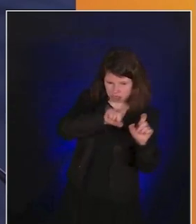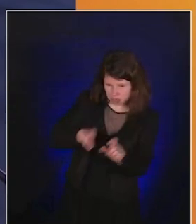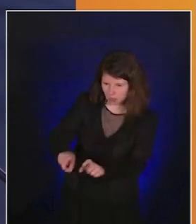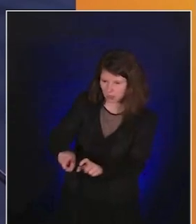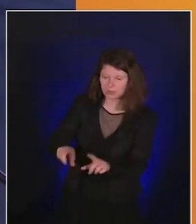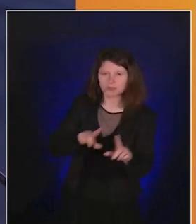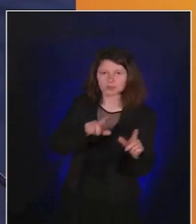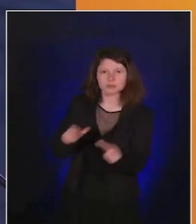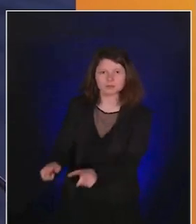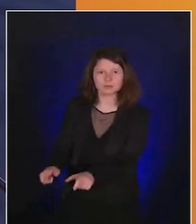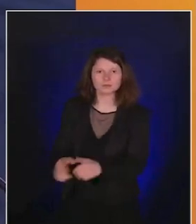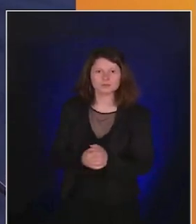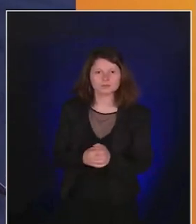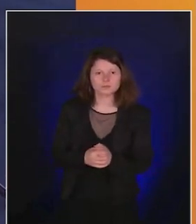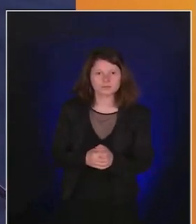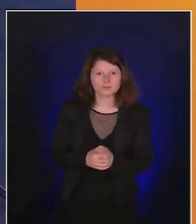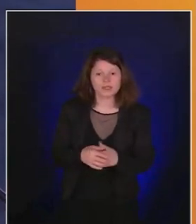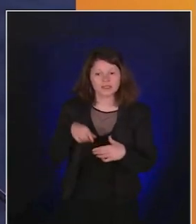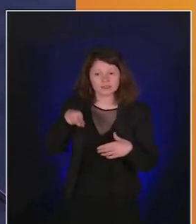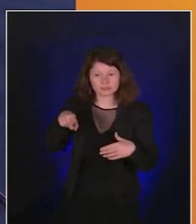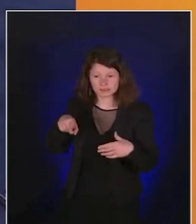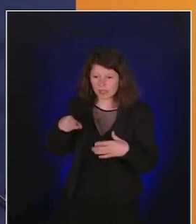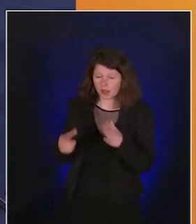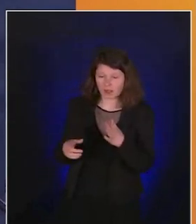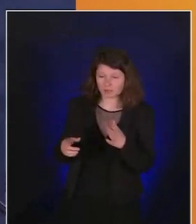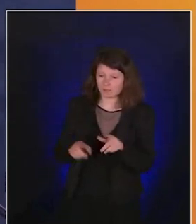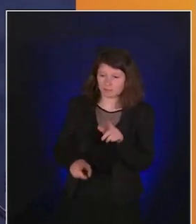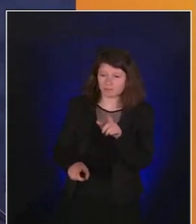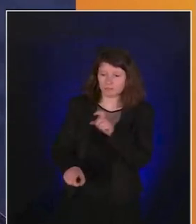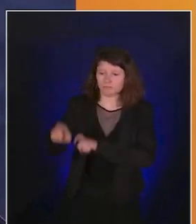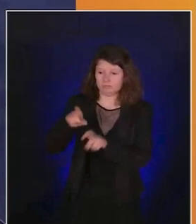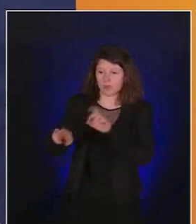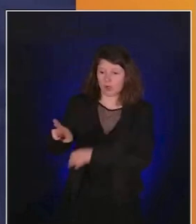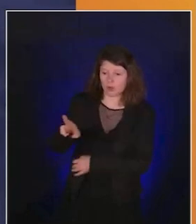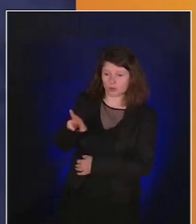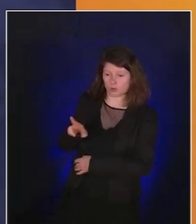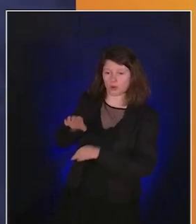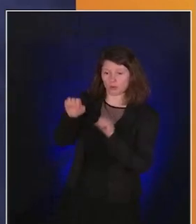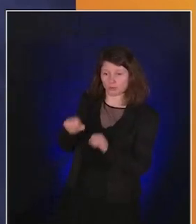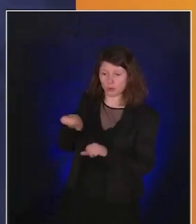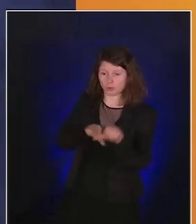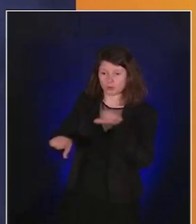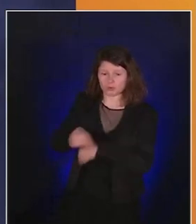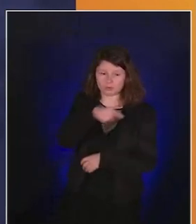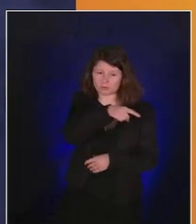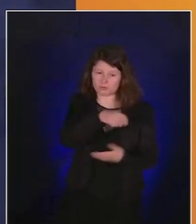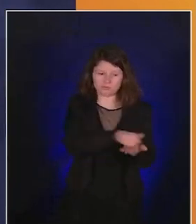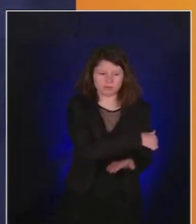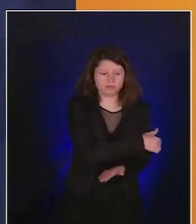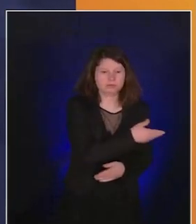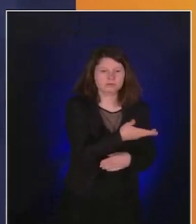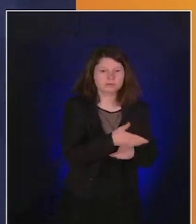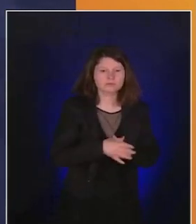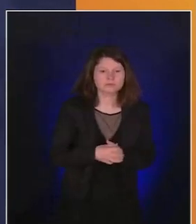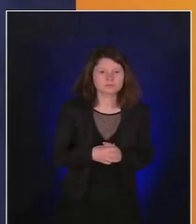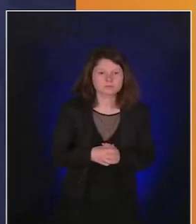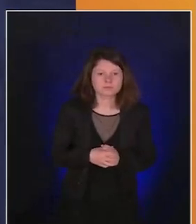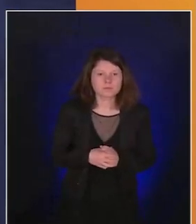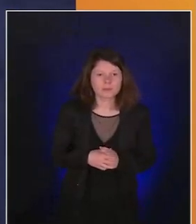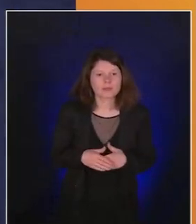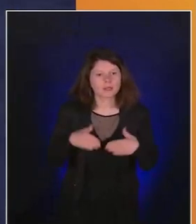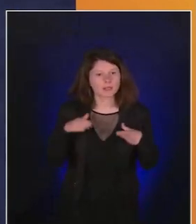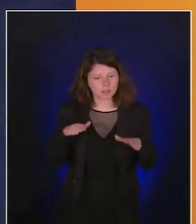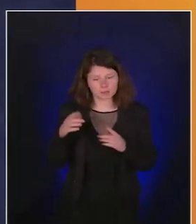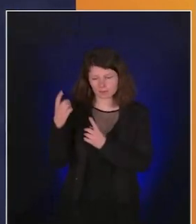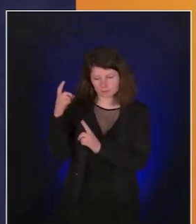la disparition de la République islamique. Mais elle constitue d'ores et déjà un socle pour le développement d'un